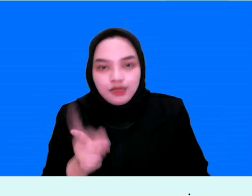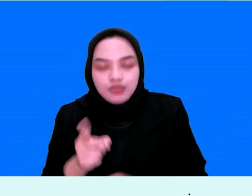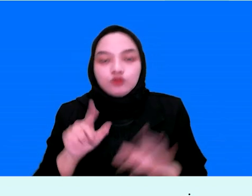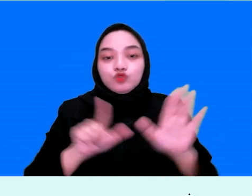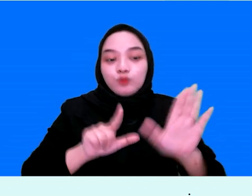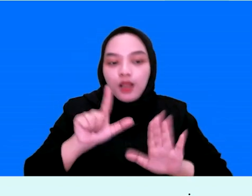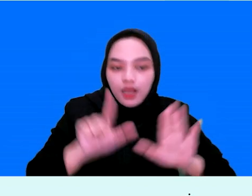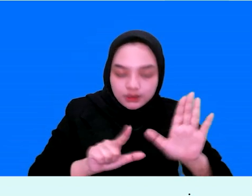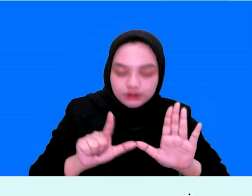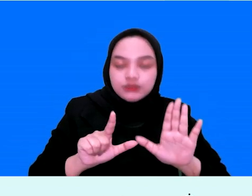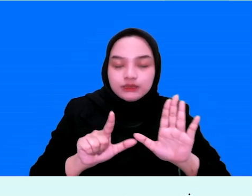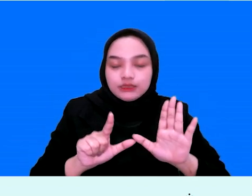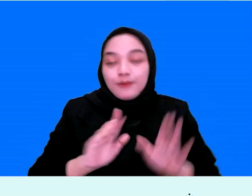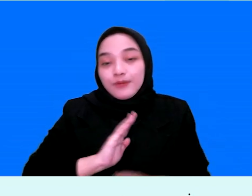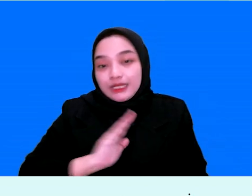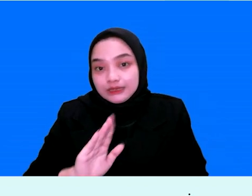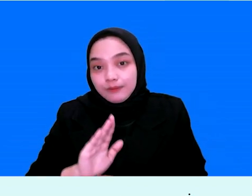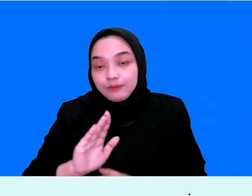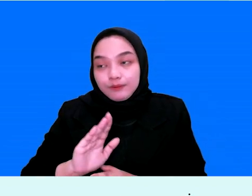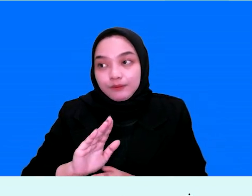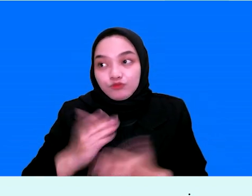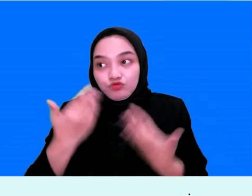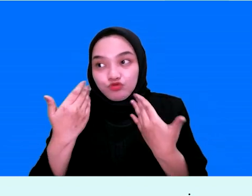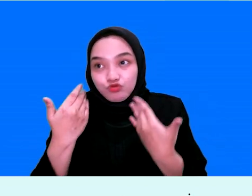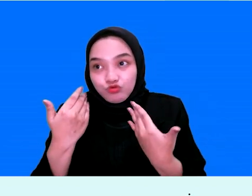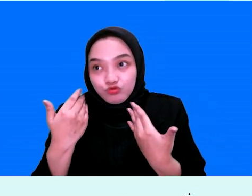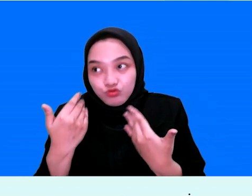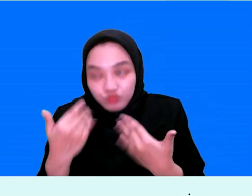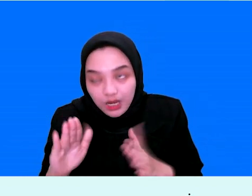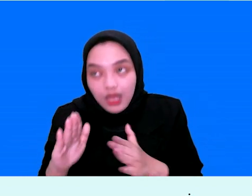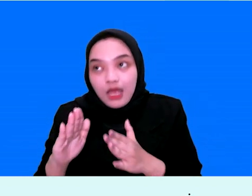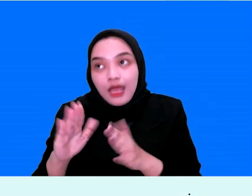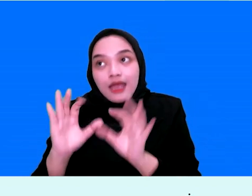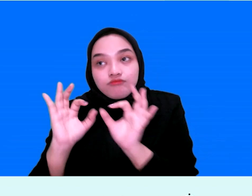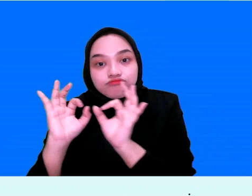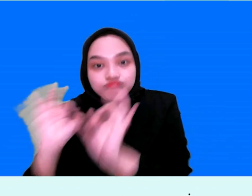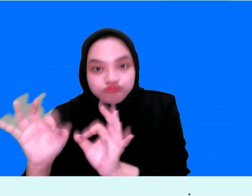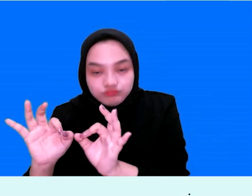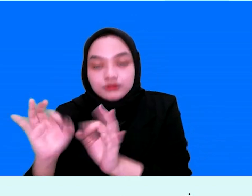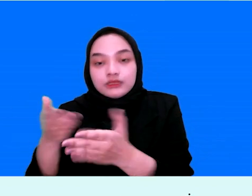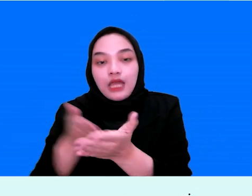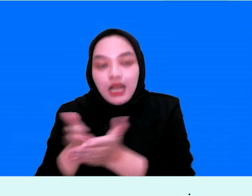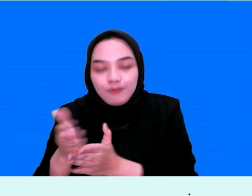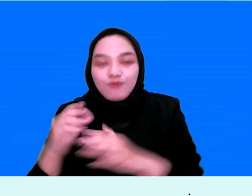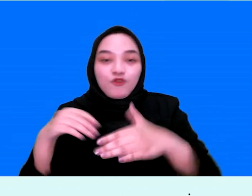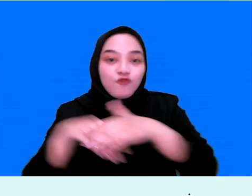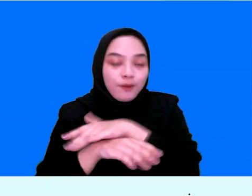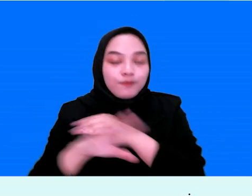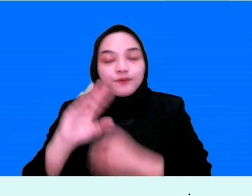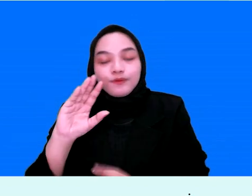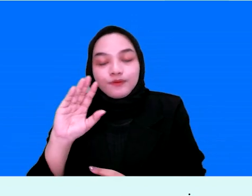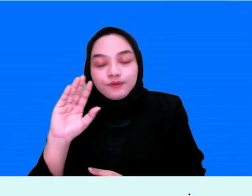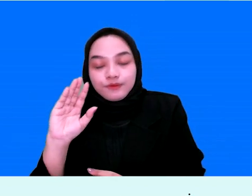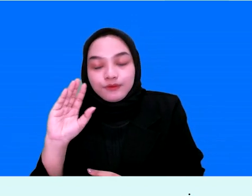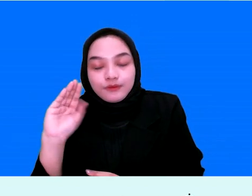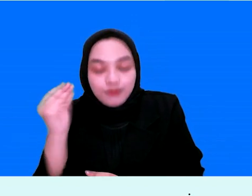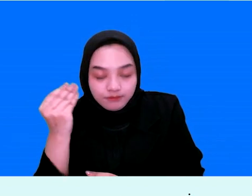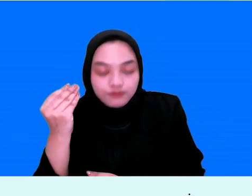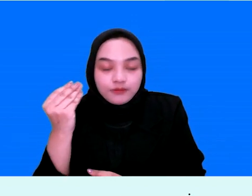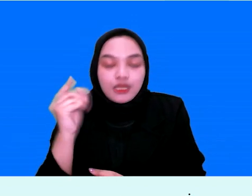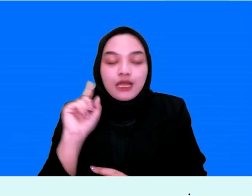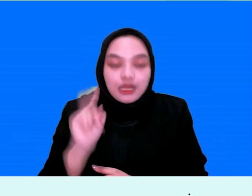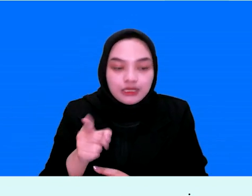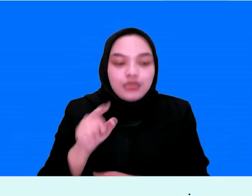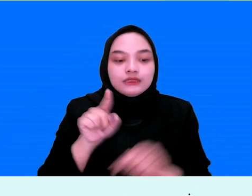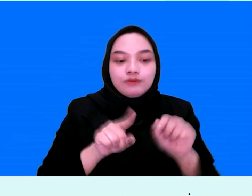prinsip yang telah lewat atau pas atau tidak ada isu sama sekali dalam website MRT Jakarta, dan juga 19